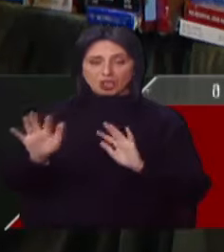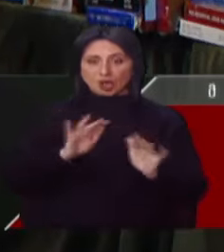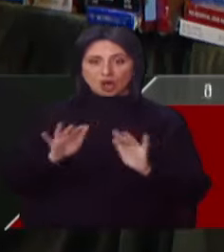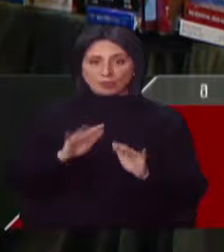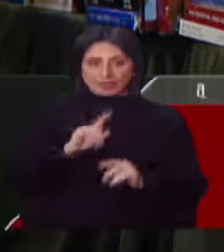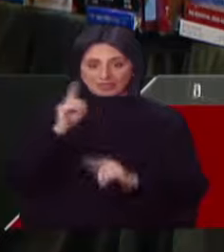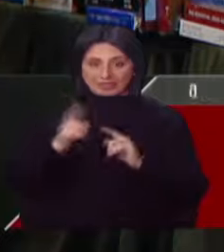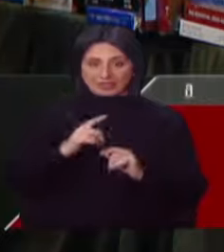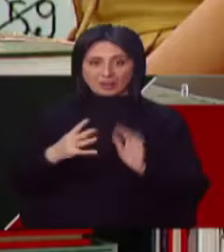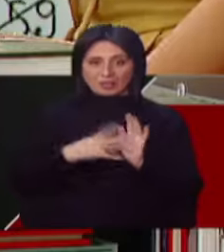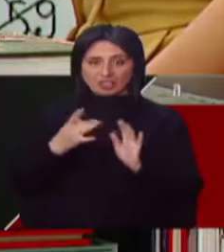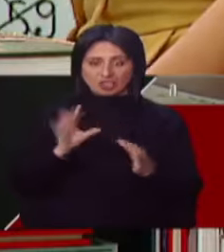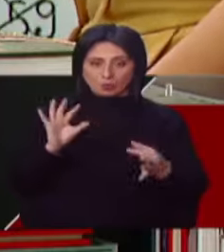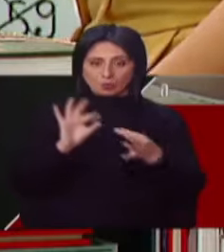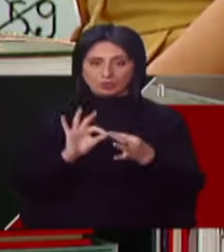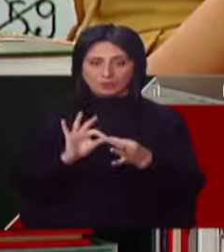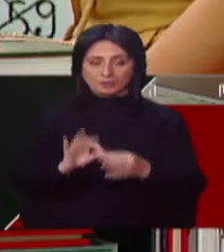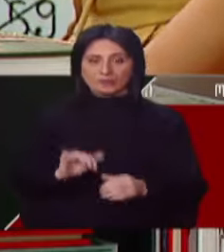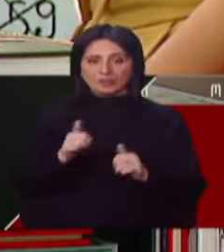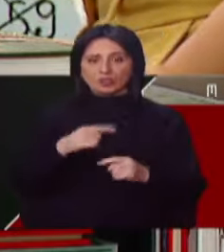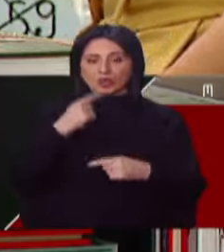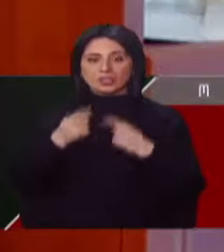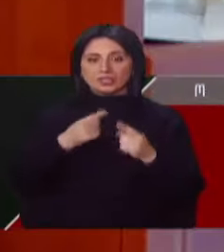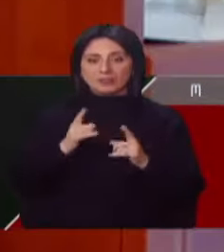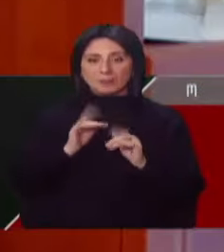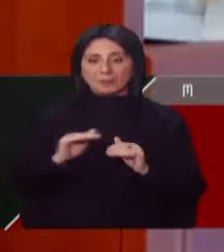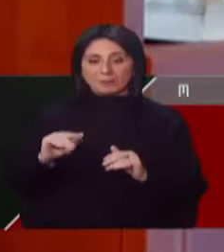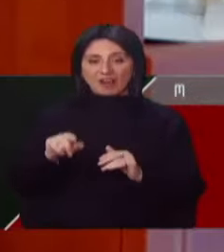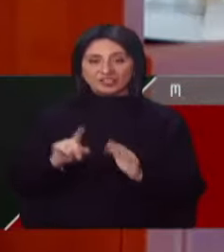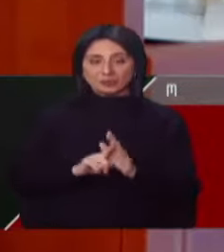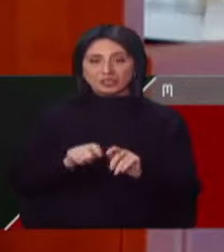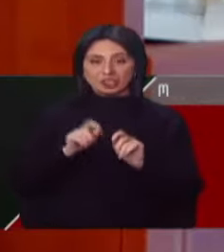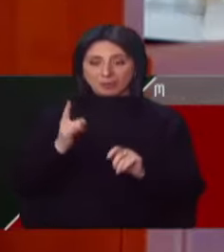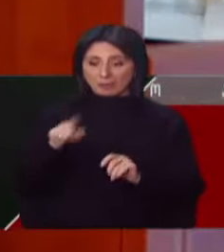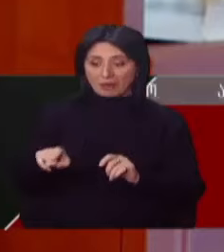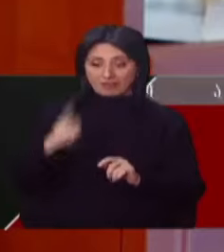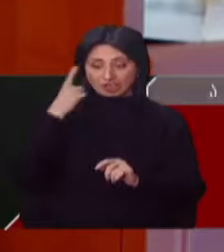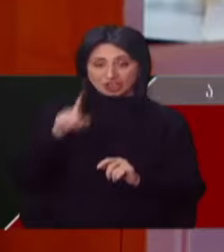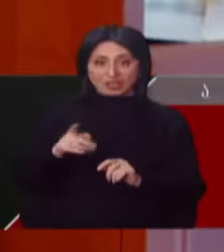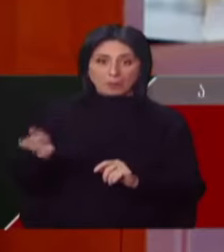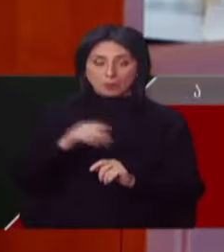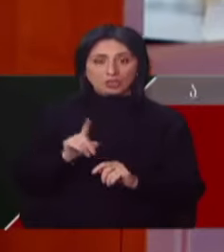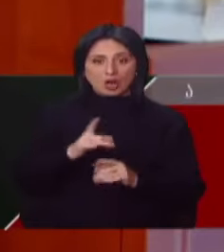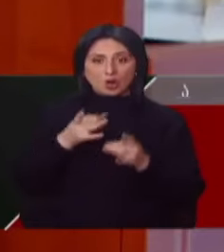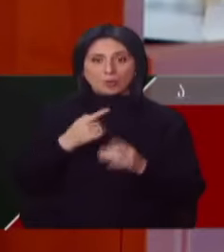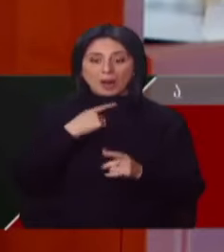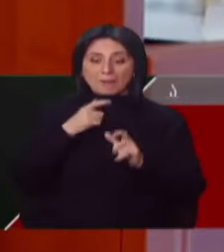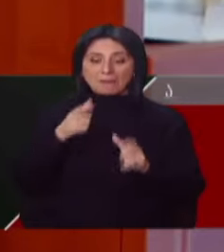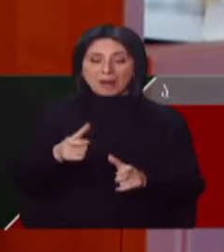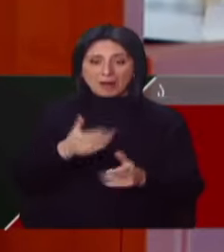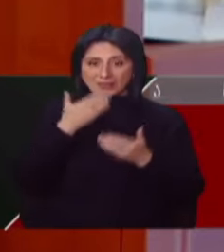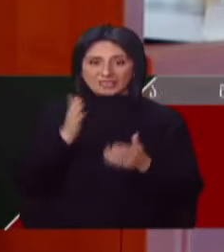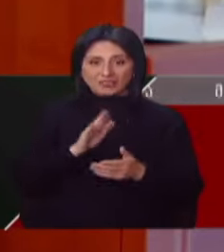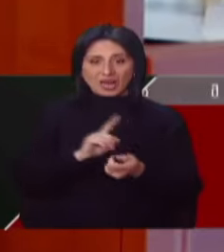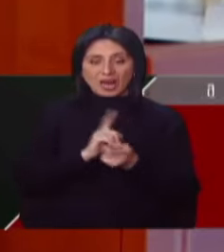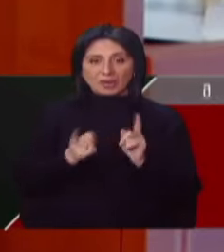ღონისძიებას წელს მეცხრედ უერთდება. როგორც ამბობენ, ბავშვმა შექმნა, ბავშვ გაუჩნდა იდეა, რომ მოდი იცი რა, უბრალოდ ხმამაღლა კი ნუ